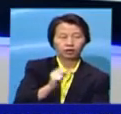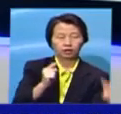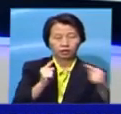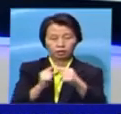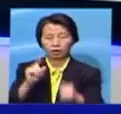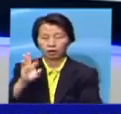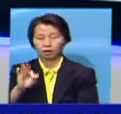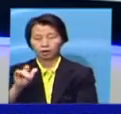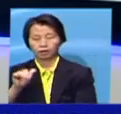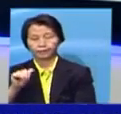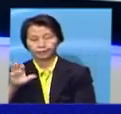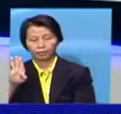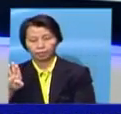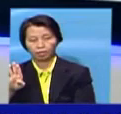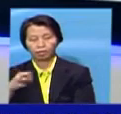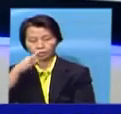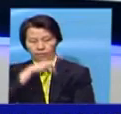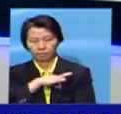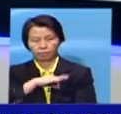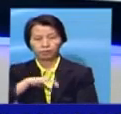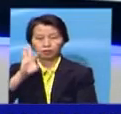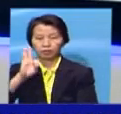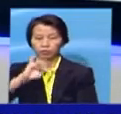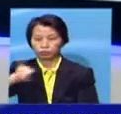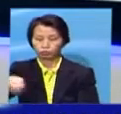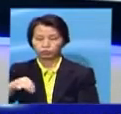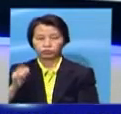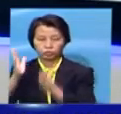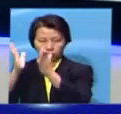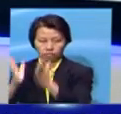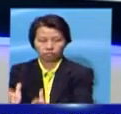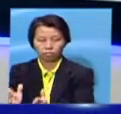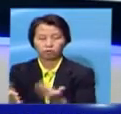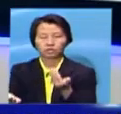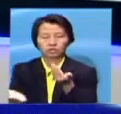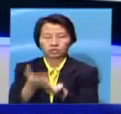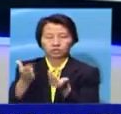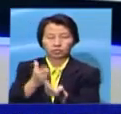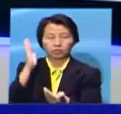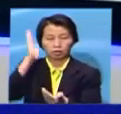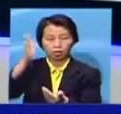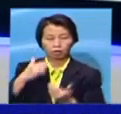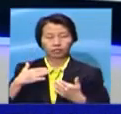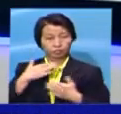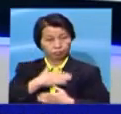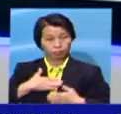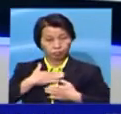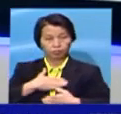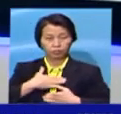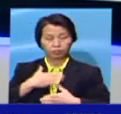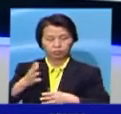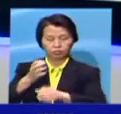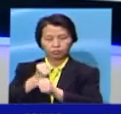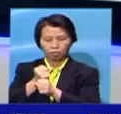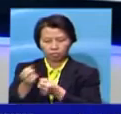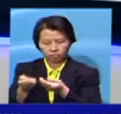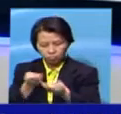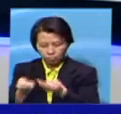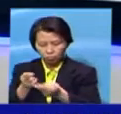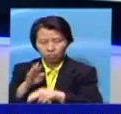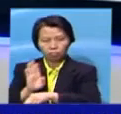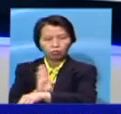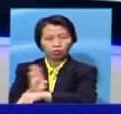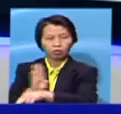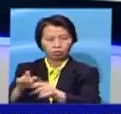fds akan memanfaatkan lebih 9 juta pelaburnya antara kemudahan yang bakal dinikmati capaian urus Niaga lebih